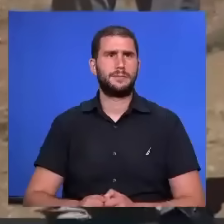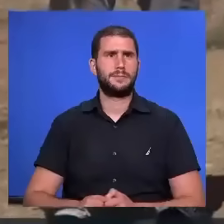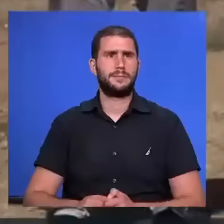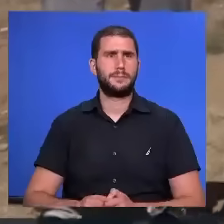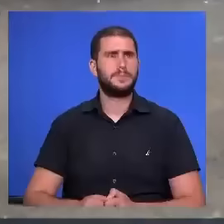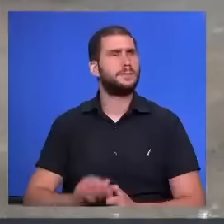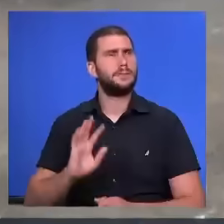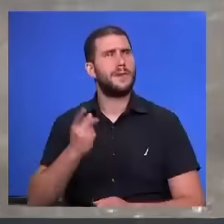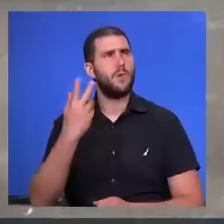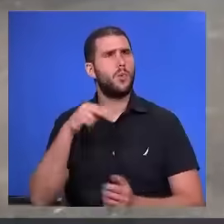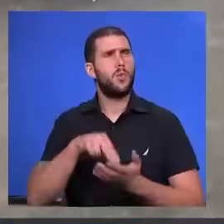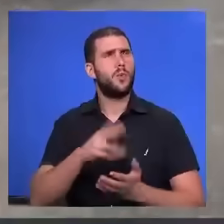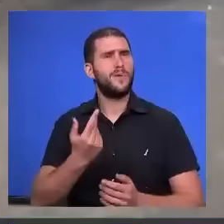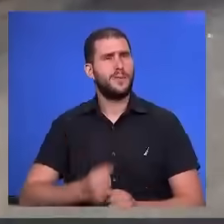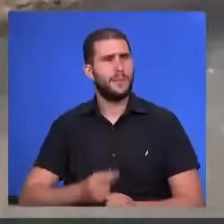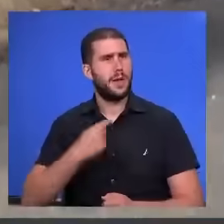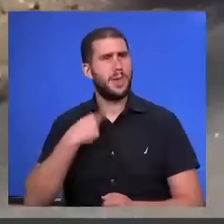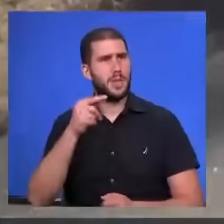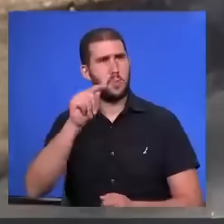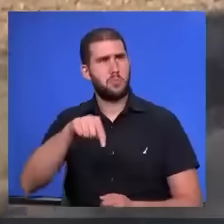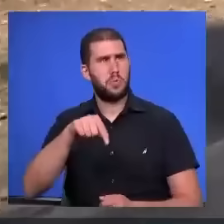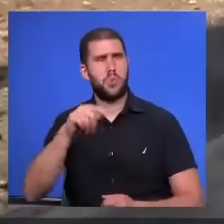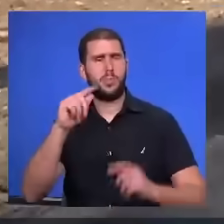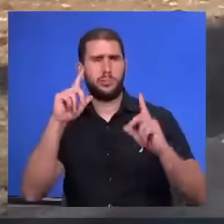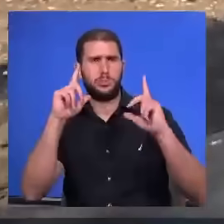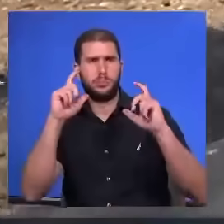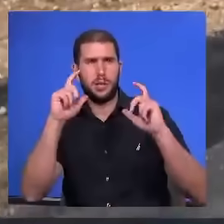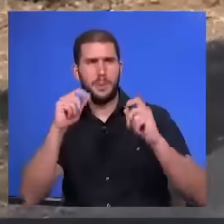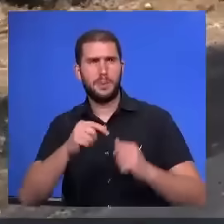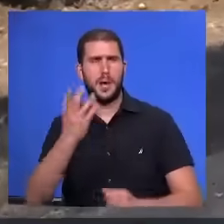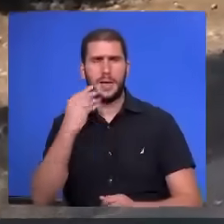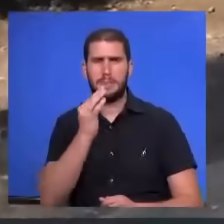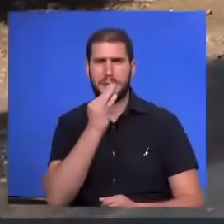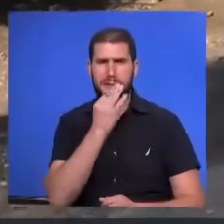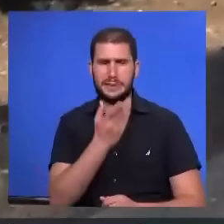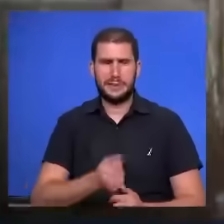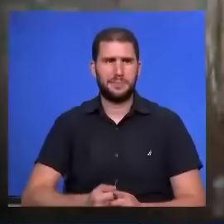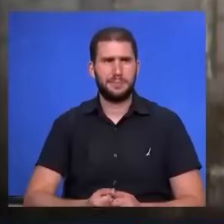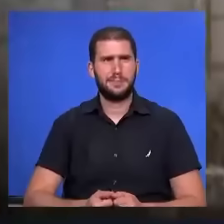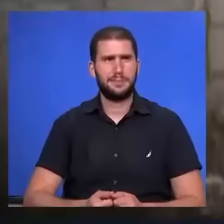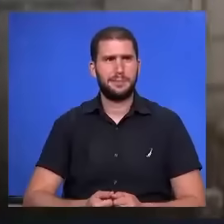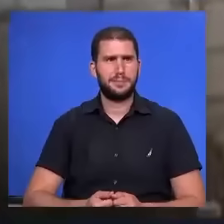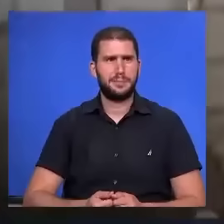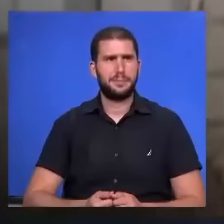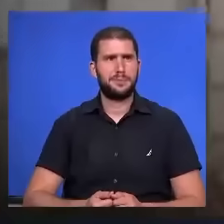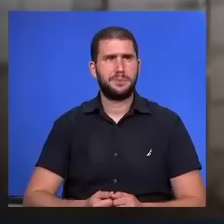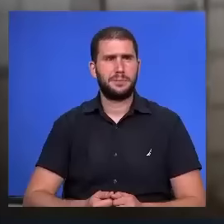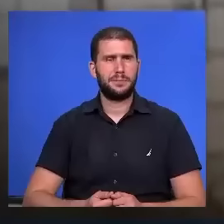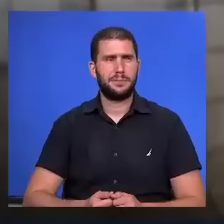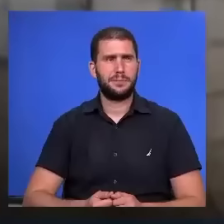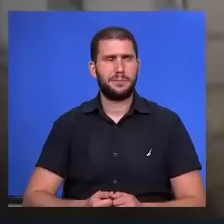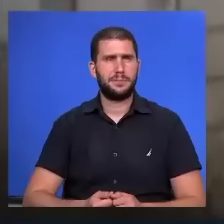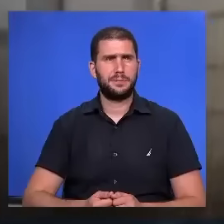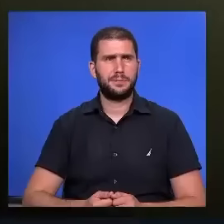איפה אתה עמדת? אני עמדתי פה, צילמתי והייתי עם הצעירים.